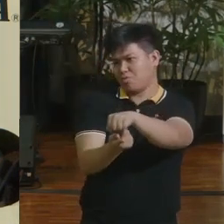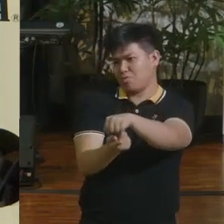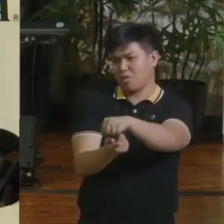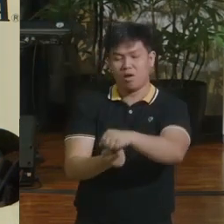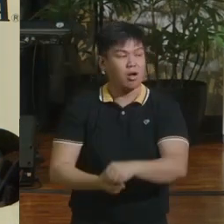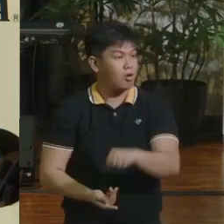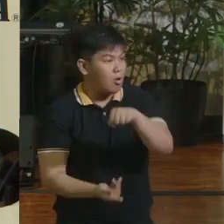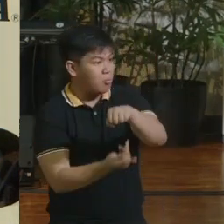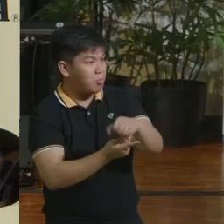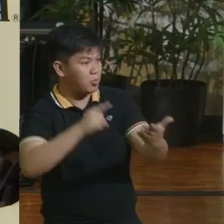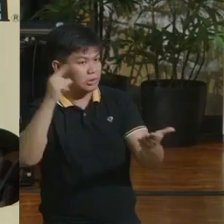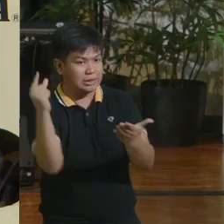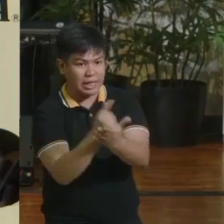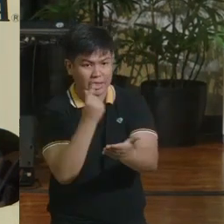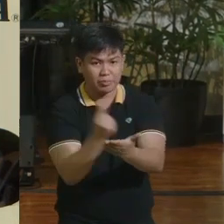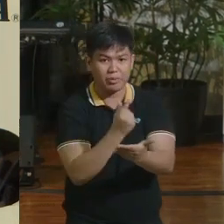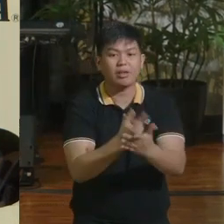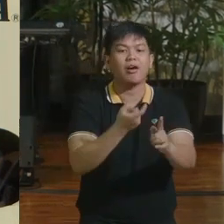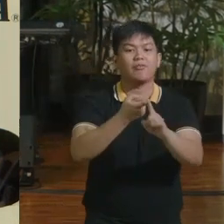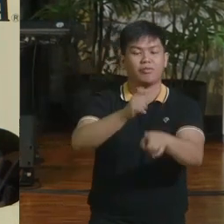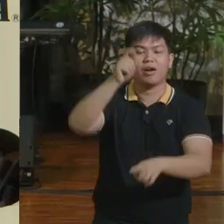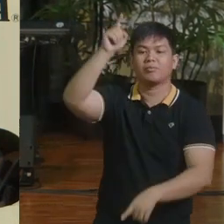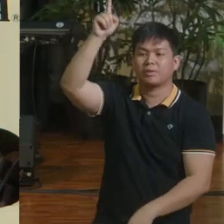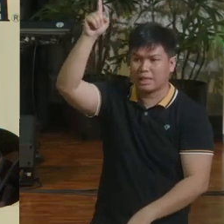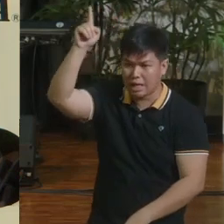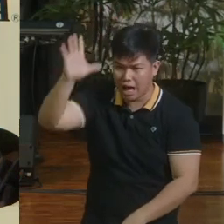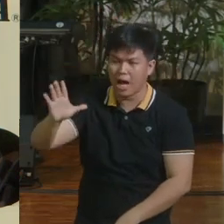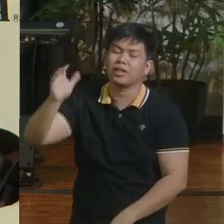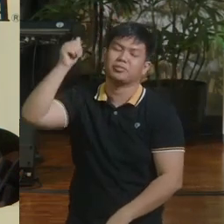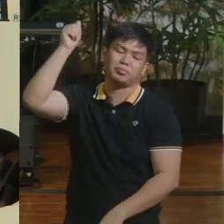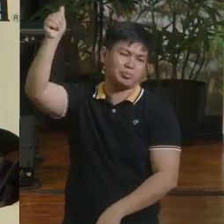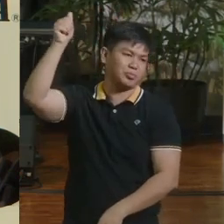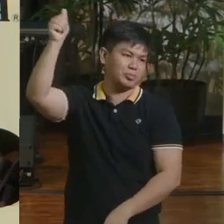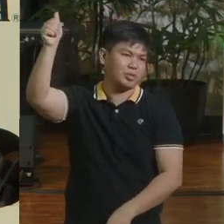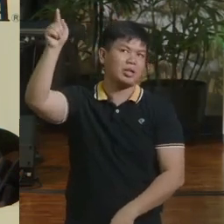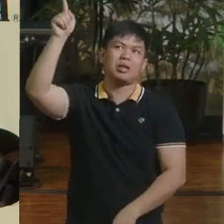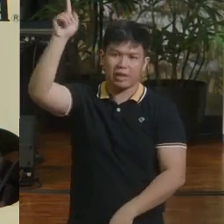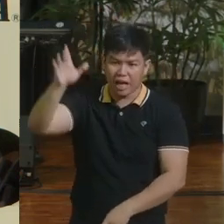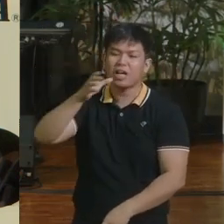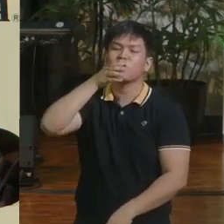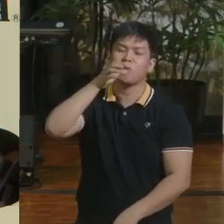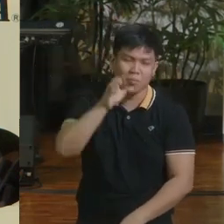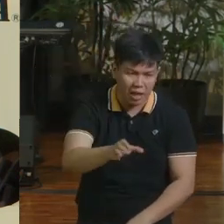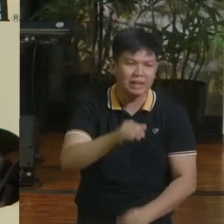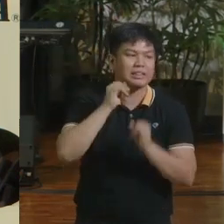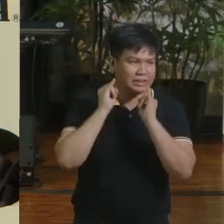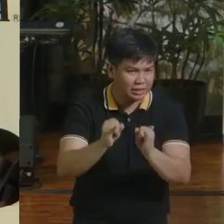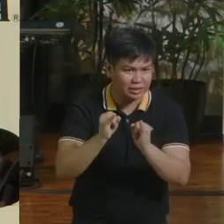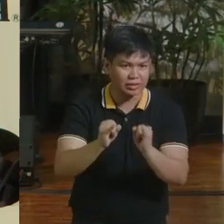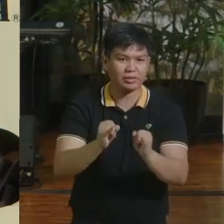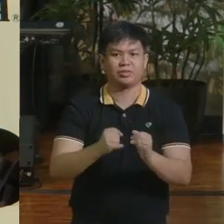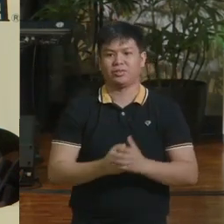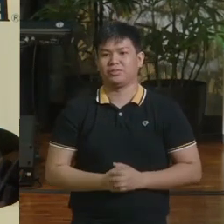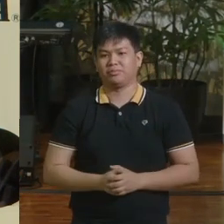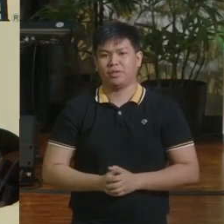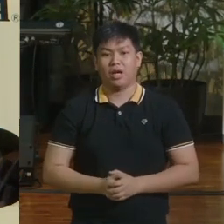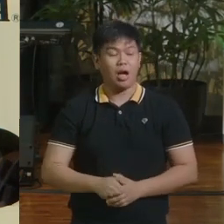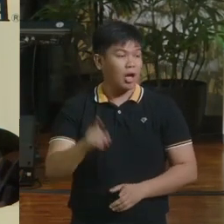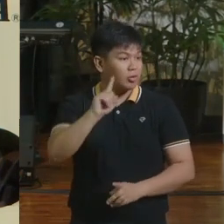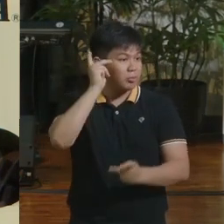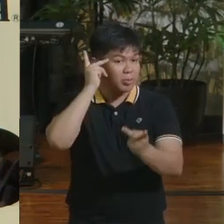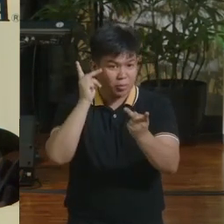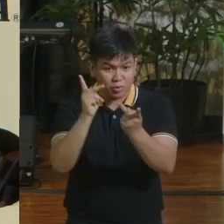Paul ay galing kay Kristo Jesus mismo. At yan ang nagbibigay buhay sa mga patay na